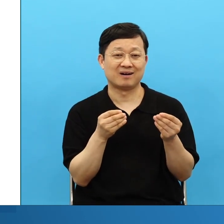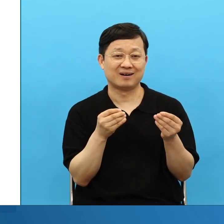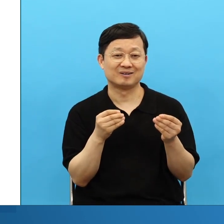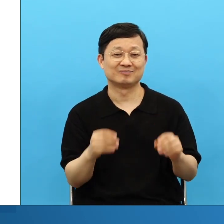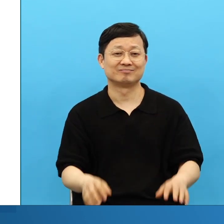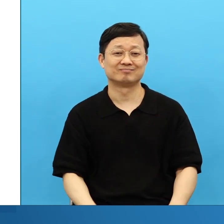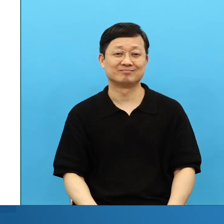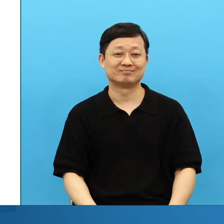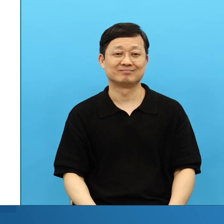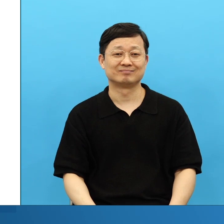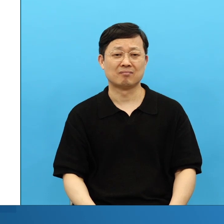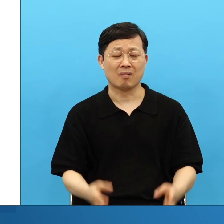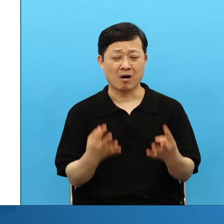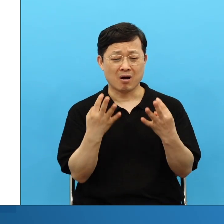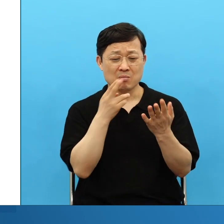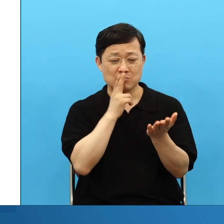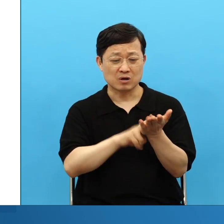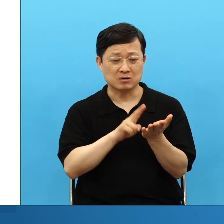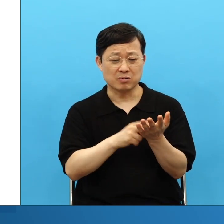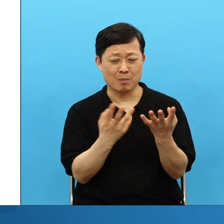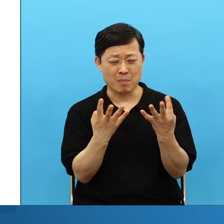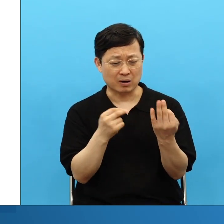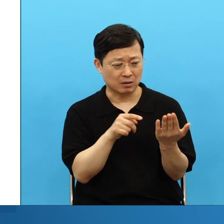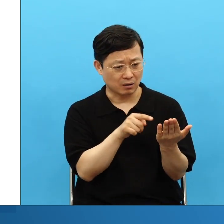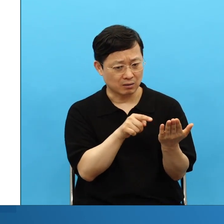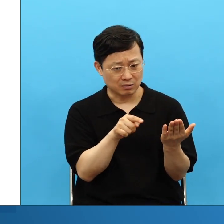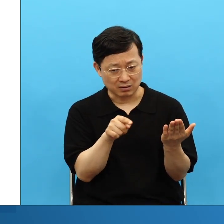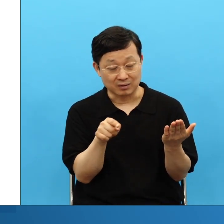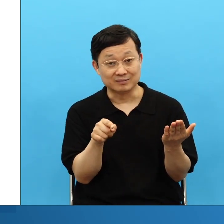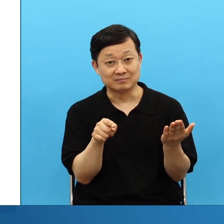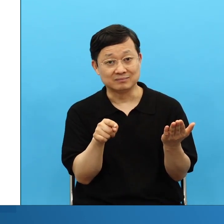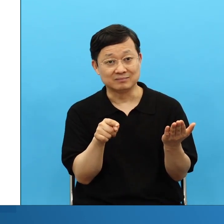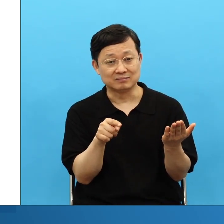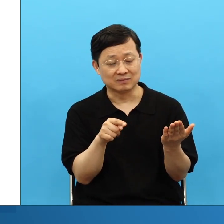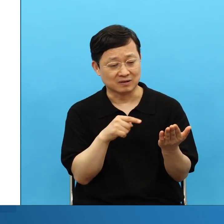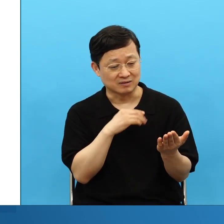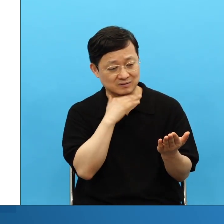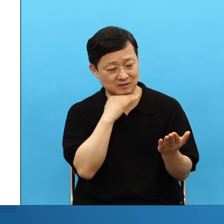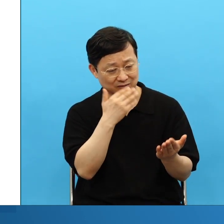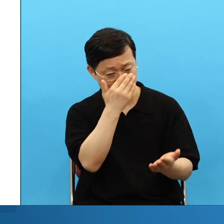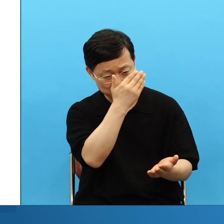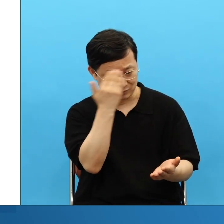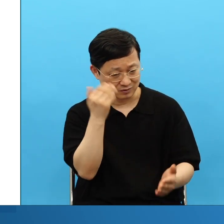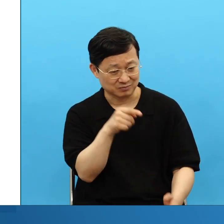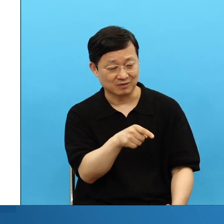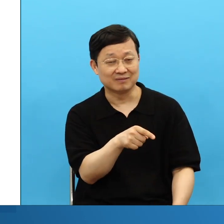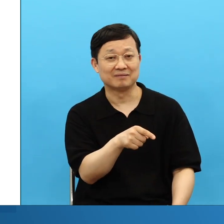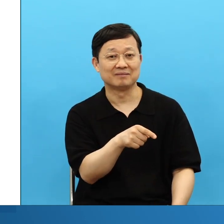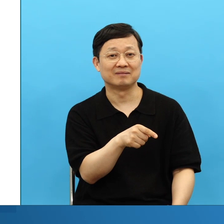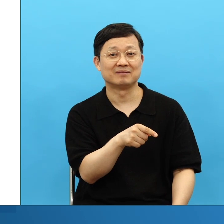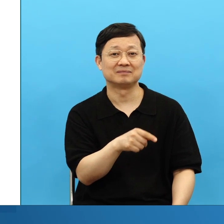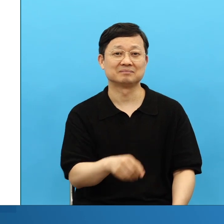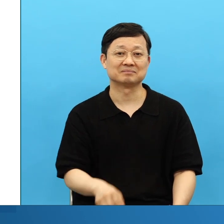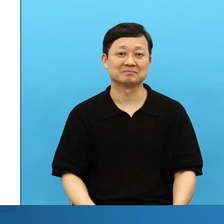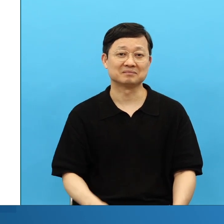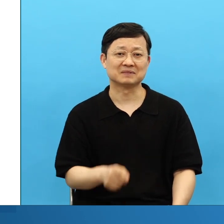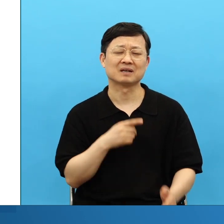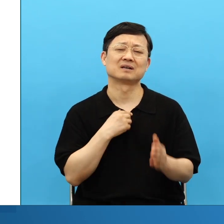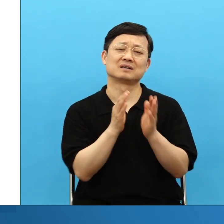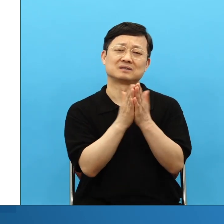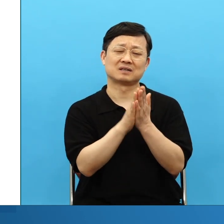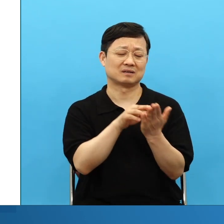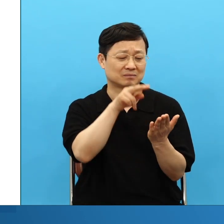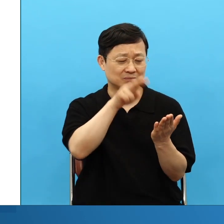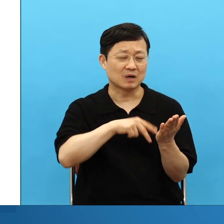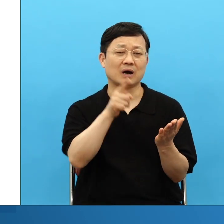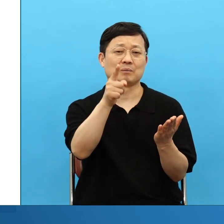많은 편지들이 오죠. 오는데 그중에 참 나이도 어리고, 그래서 이 책을 3번을 읽었다,